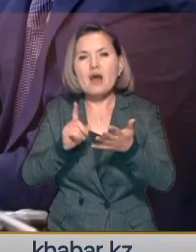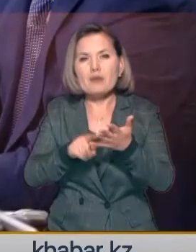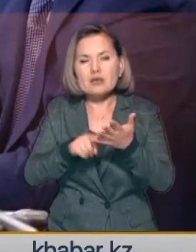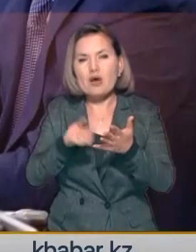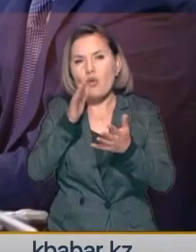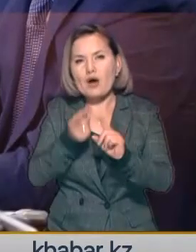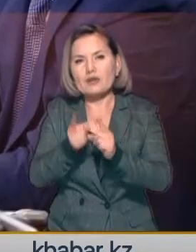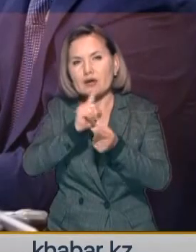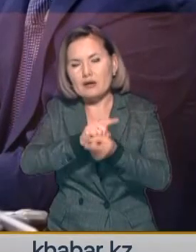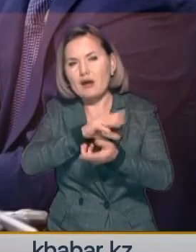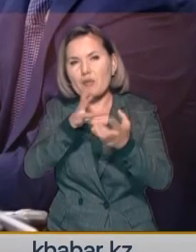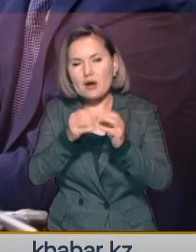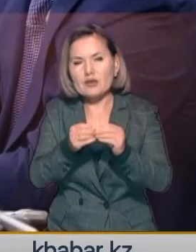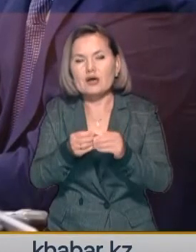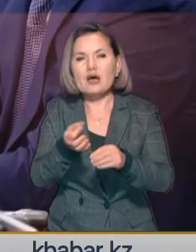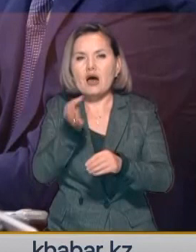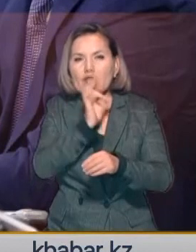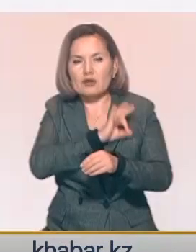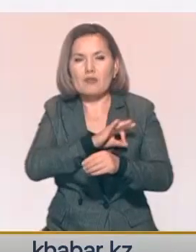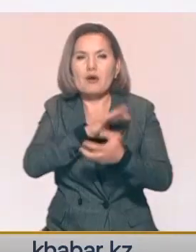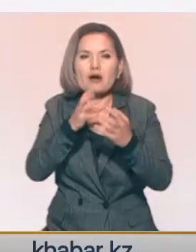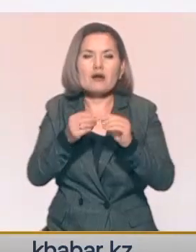белдеуіне көшуінің артықшылықтары туралы баяндады.